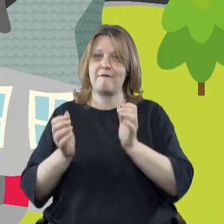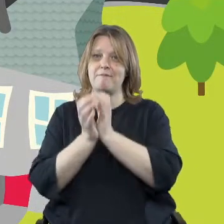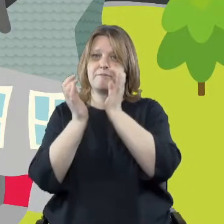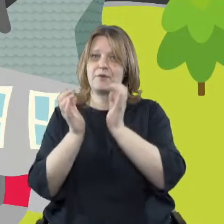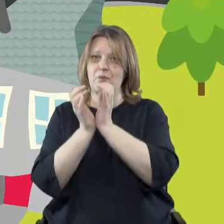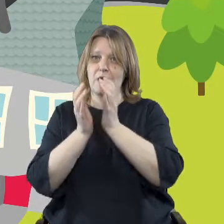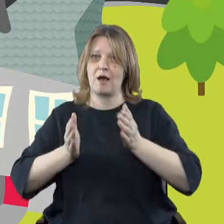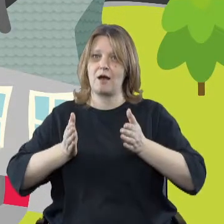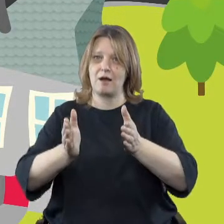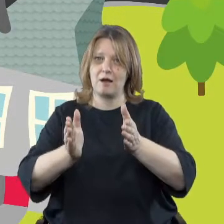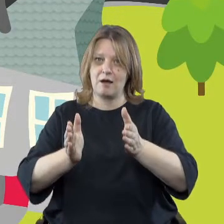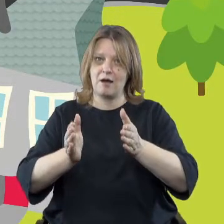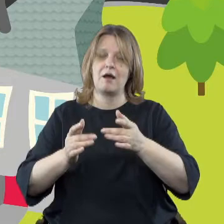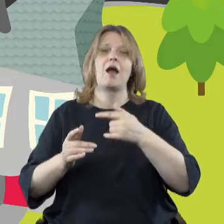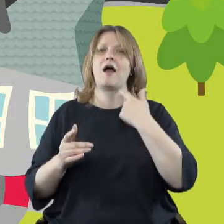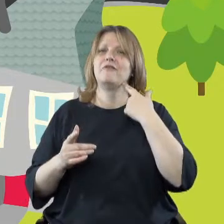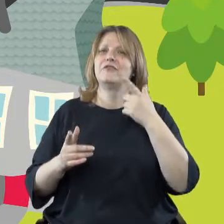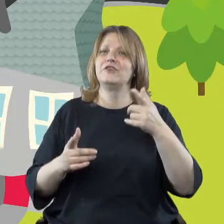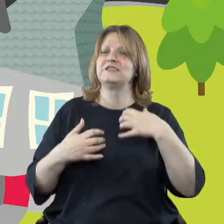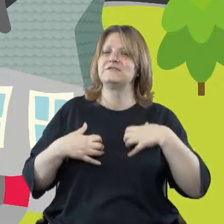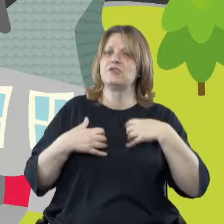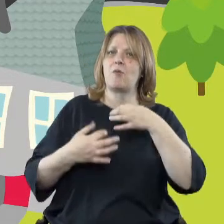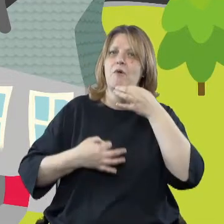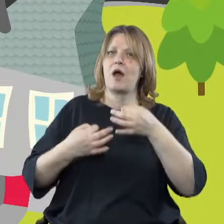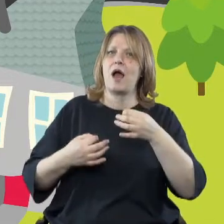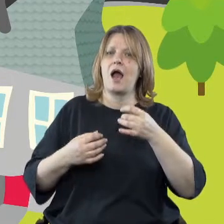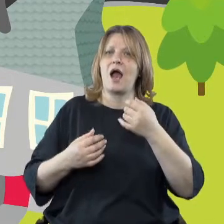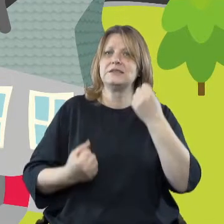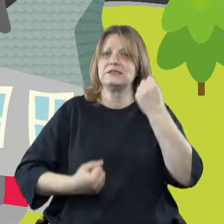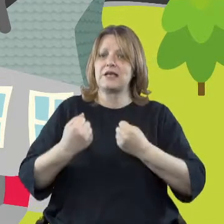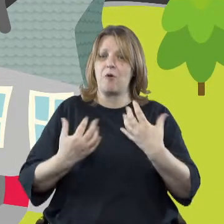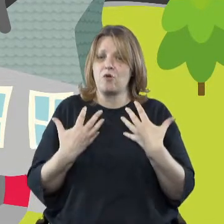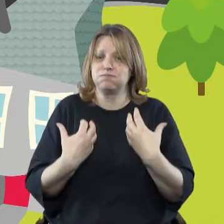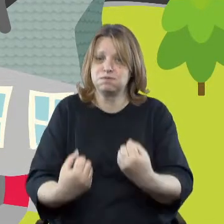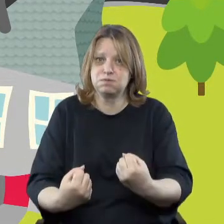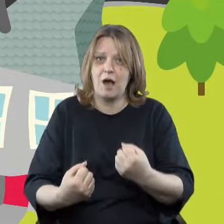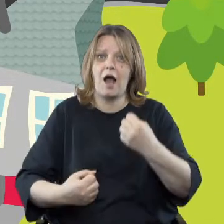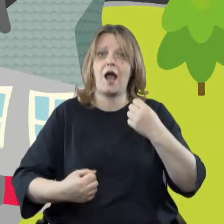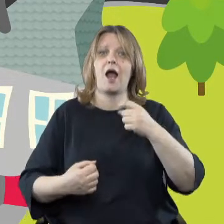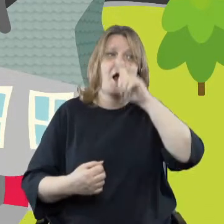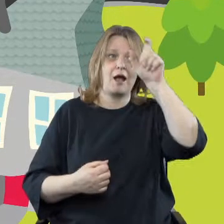rozmawiają. Zahamowało auto na maksa. Kierowca do nas leci. Uważajcie, drogie dzieci.